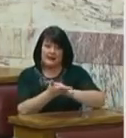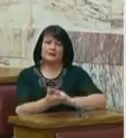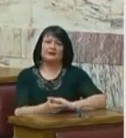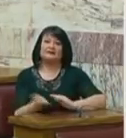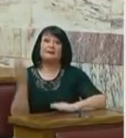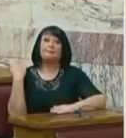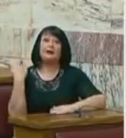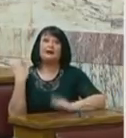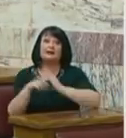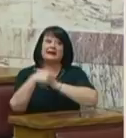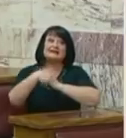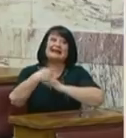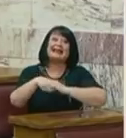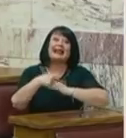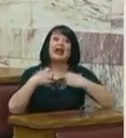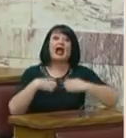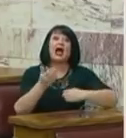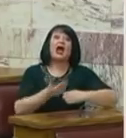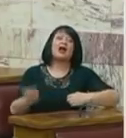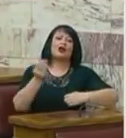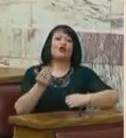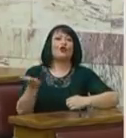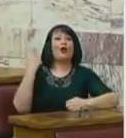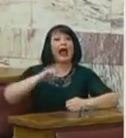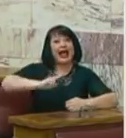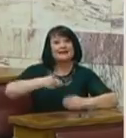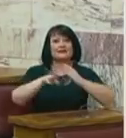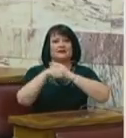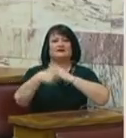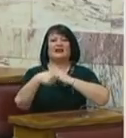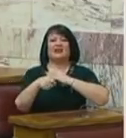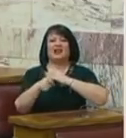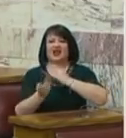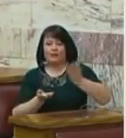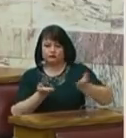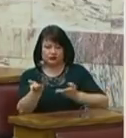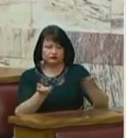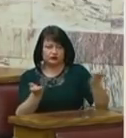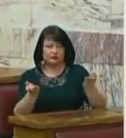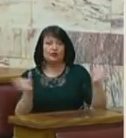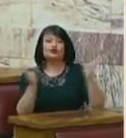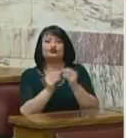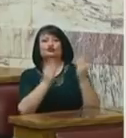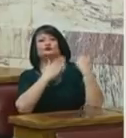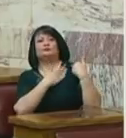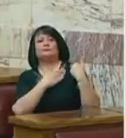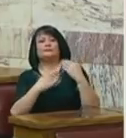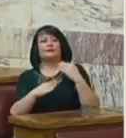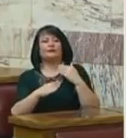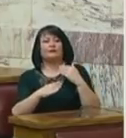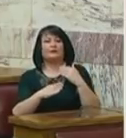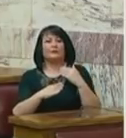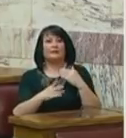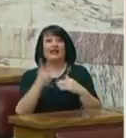προηγούμενη εισαγγελέα του Αρείου Πάγου, τον προηγούμενο αντισαγγελέα επόπτη των εισαγγελέων διαφθοράς και δύο εισαγγελείς